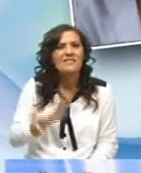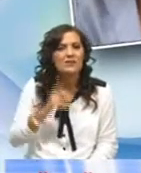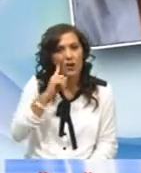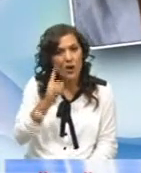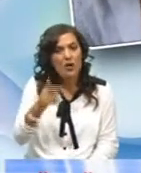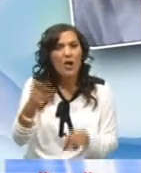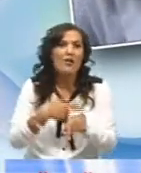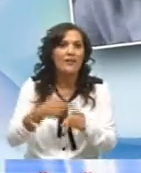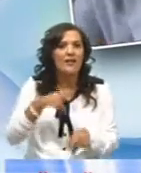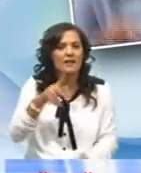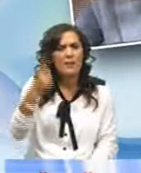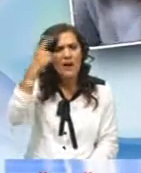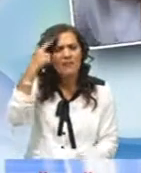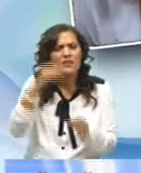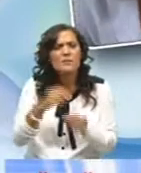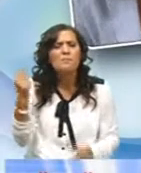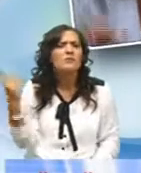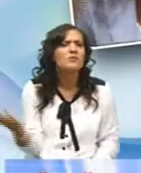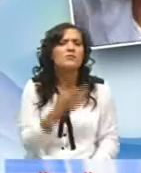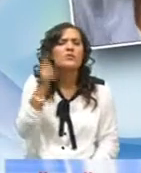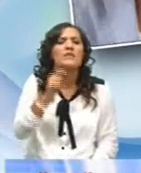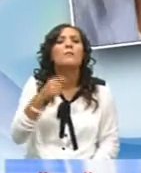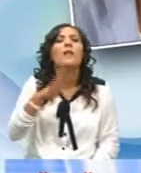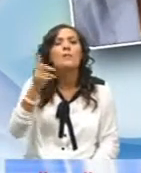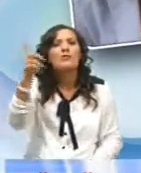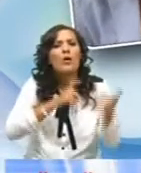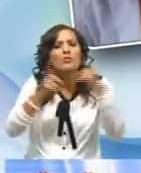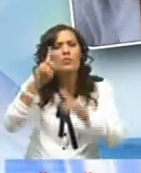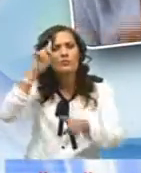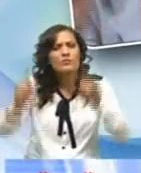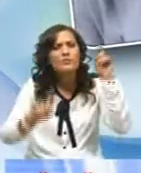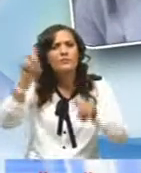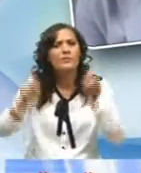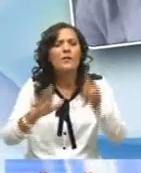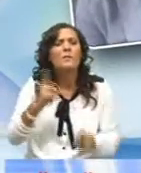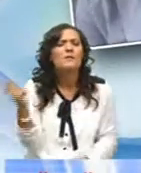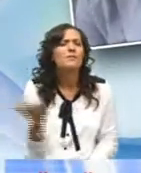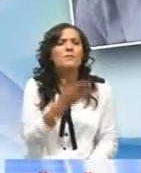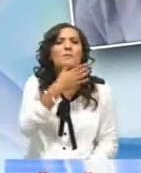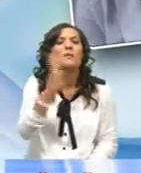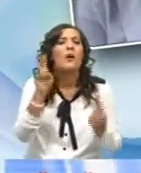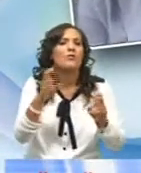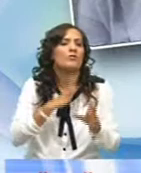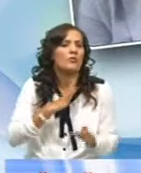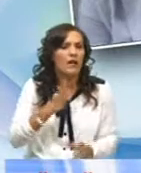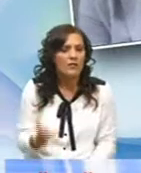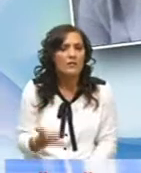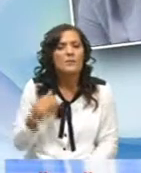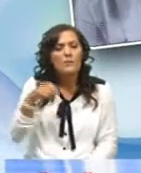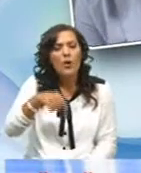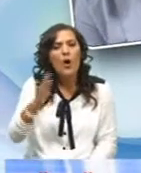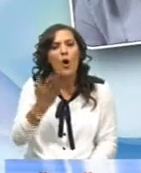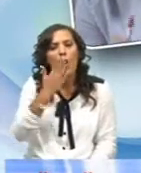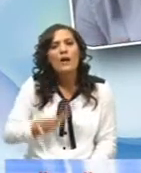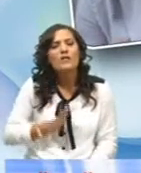kızınız da gördüğünüz örnek gibi Kafasında bir sürü yapılamayan soru işaretleri ve bir sürü bilmediği konu var şimdi burada